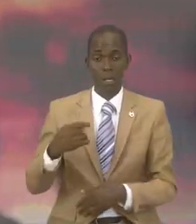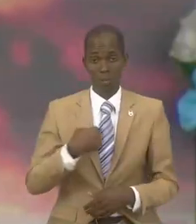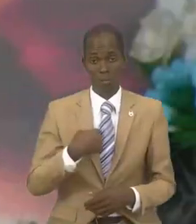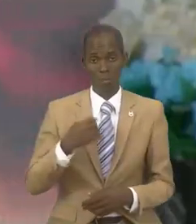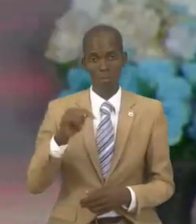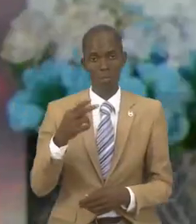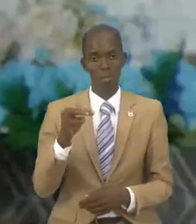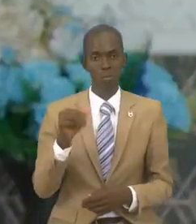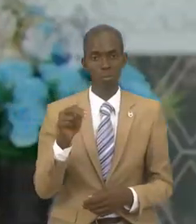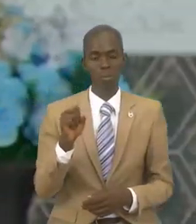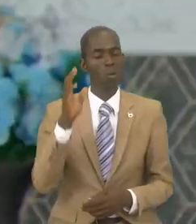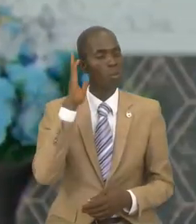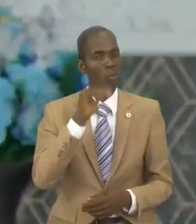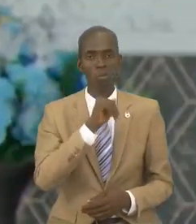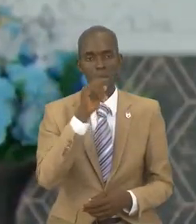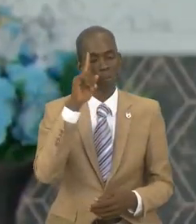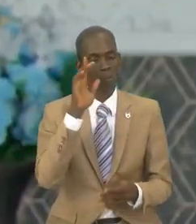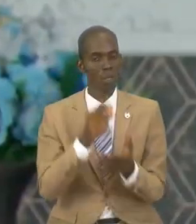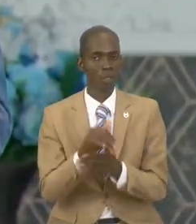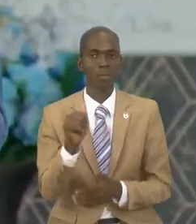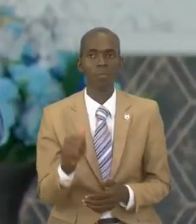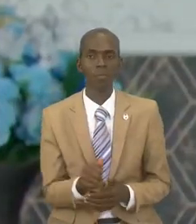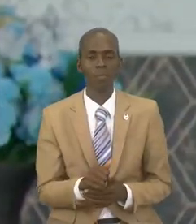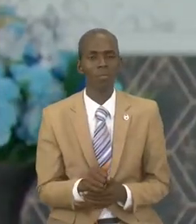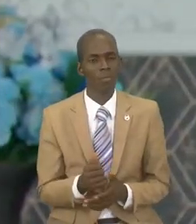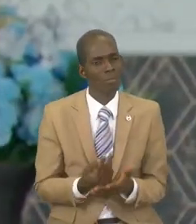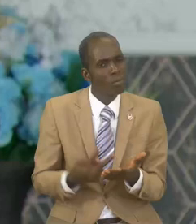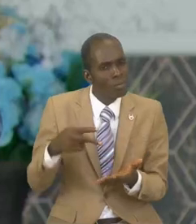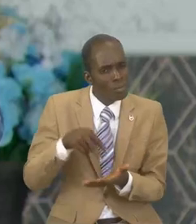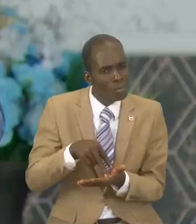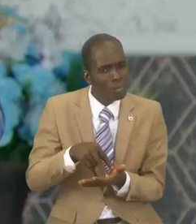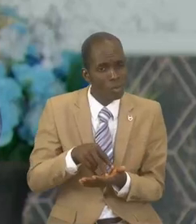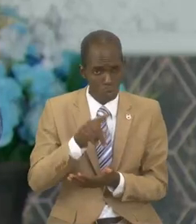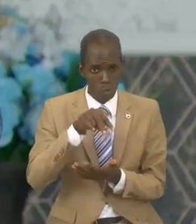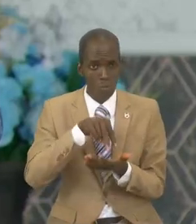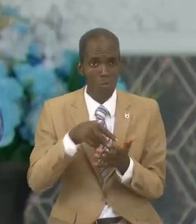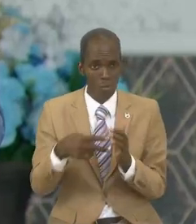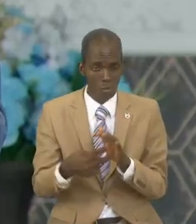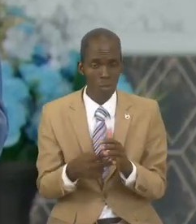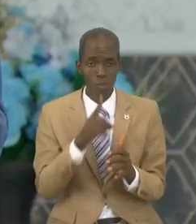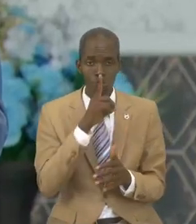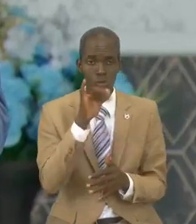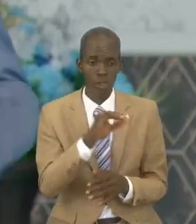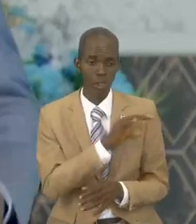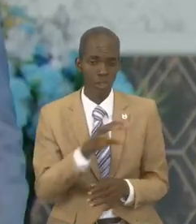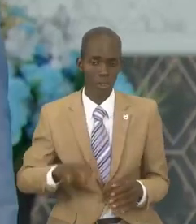croirai point. Il disait que la résurrection Christ